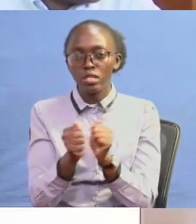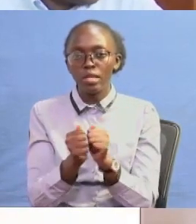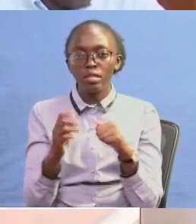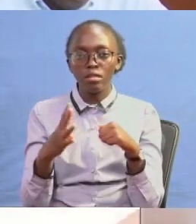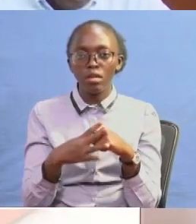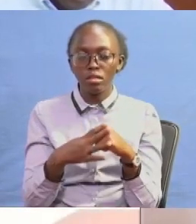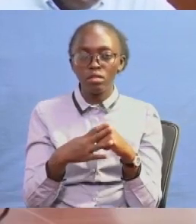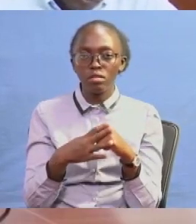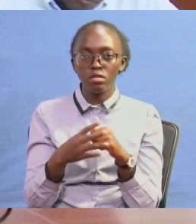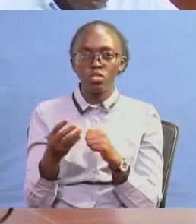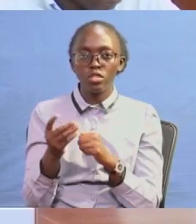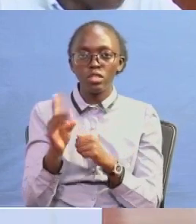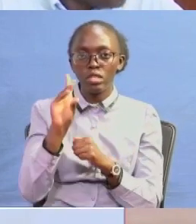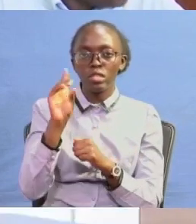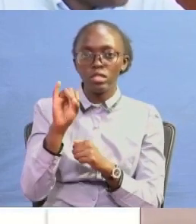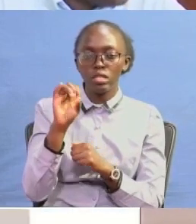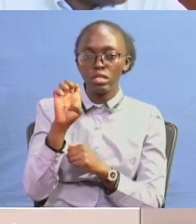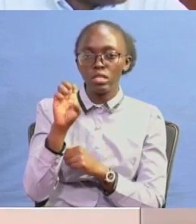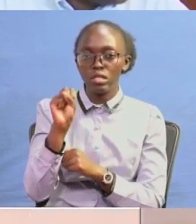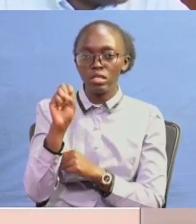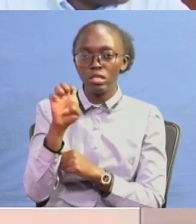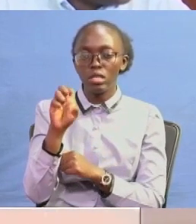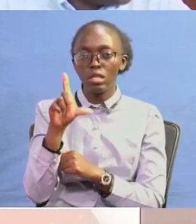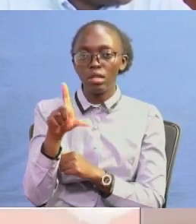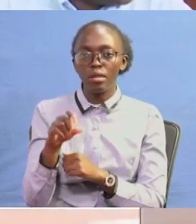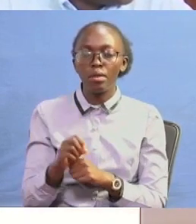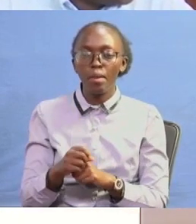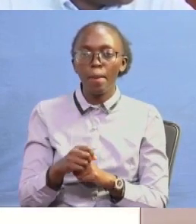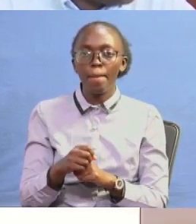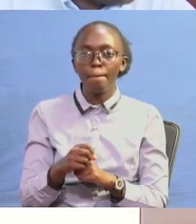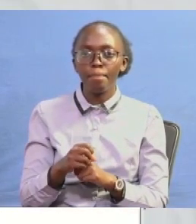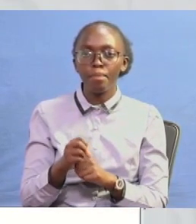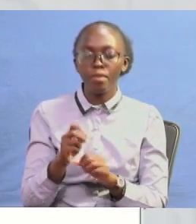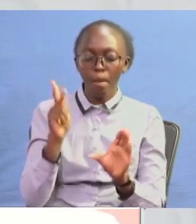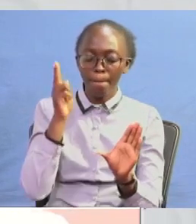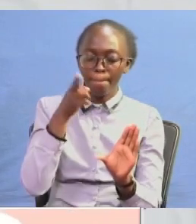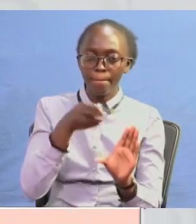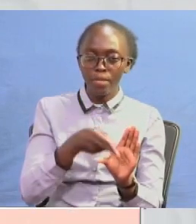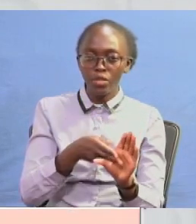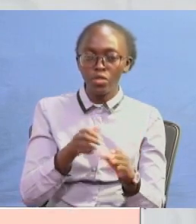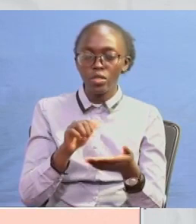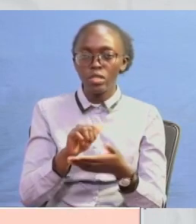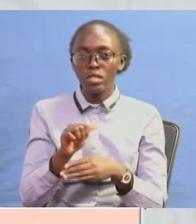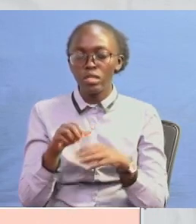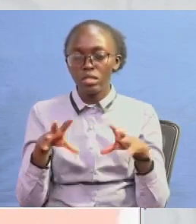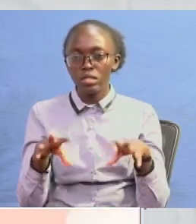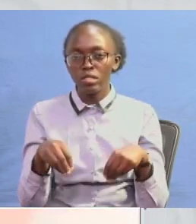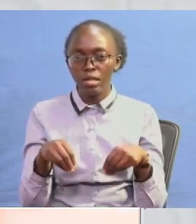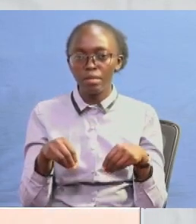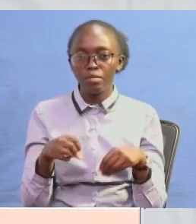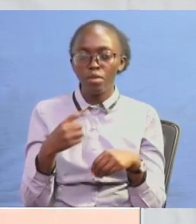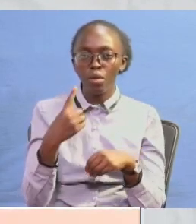18 na senti 68 na shilingi 10 mtawalia. Mafuta ya aina ya super petrol yatauzwa kwa takriban shilingi